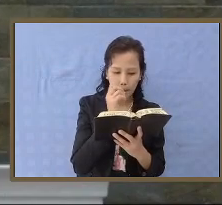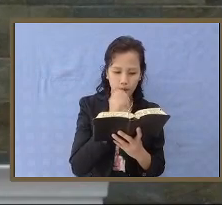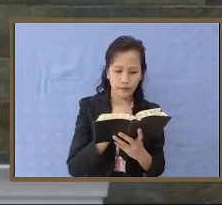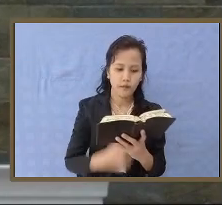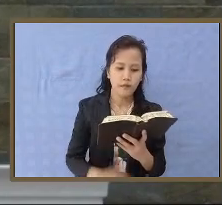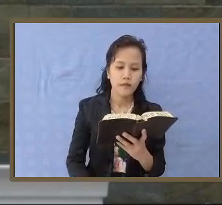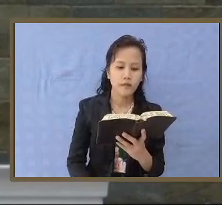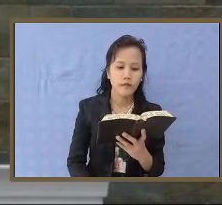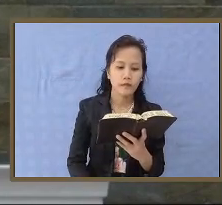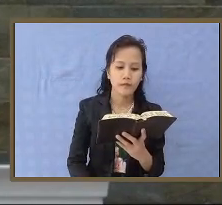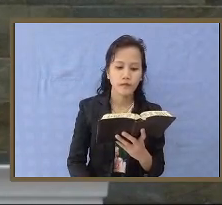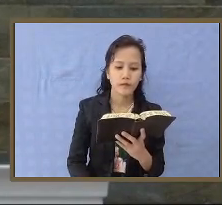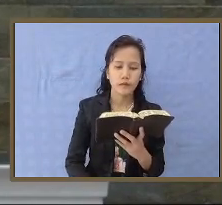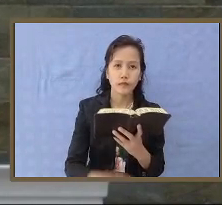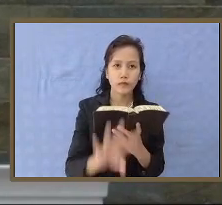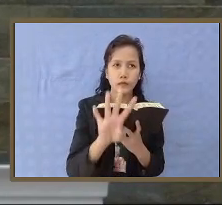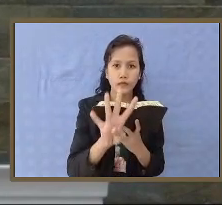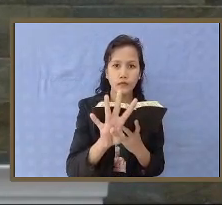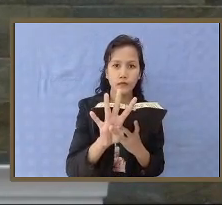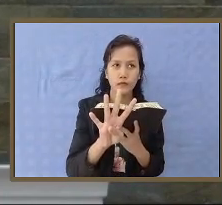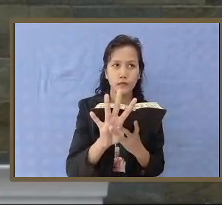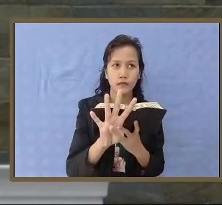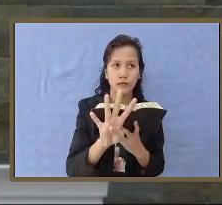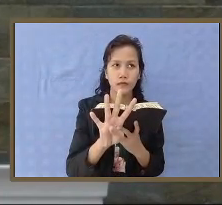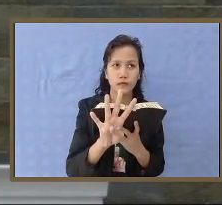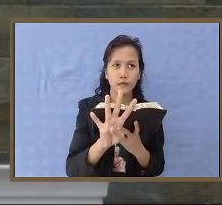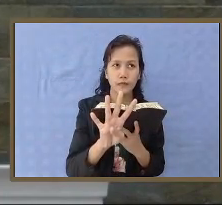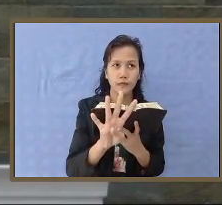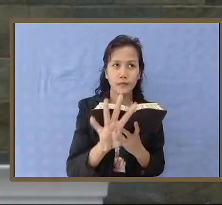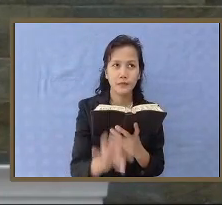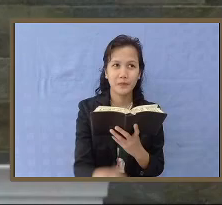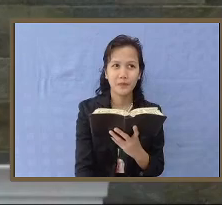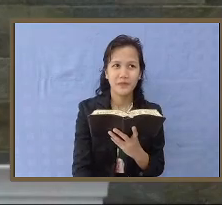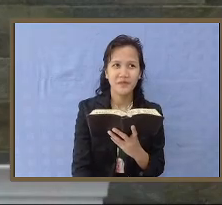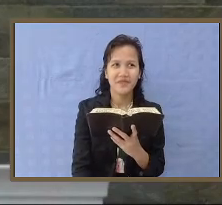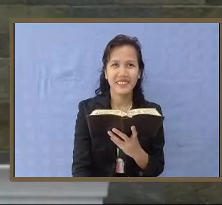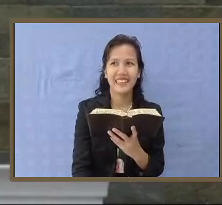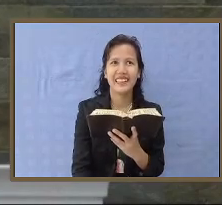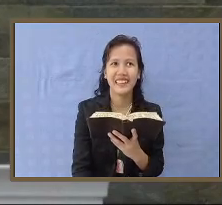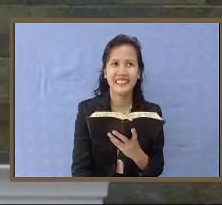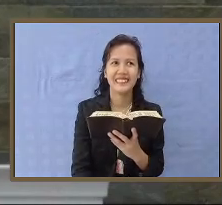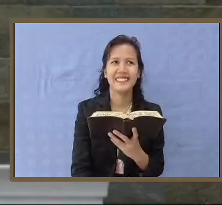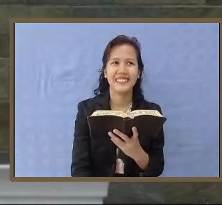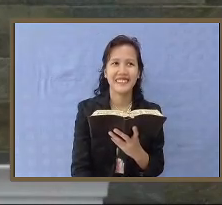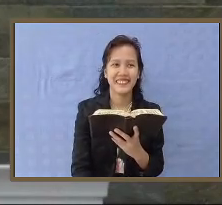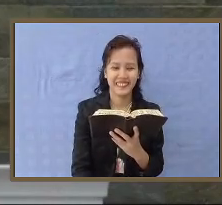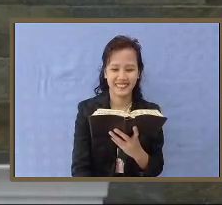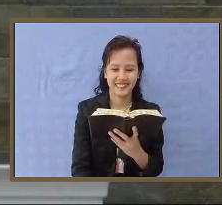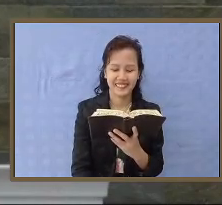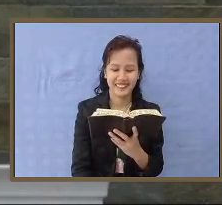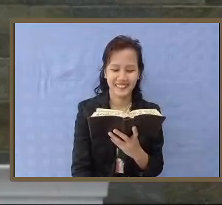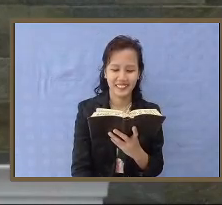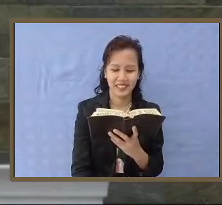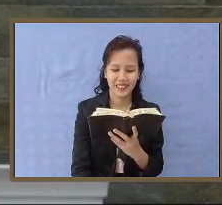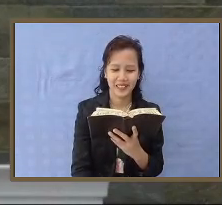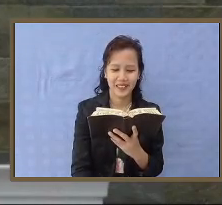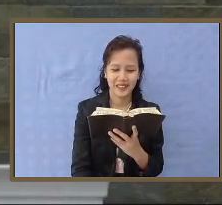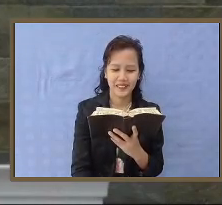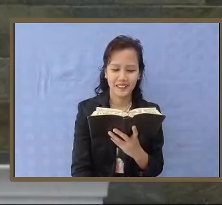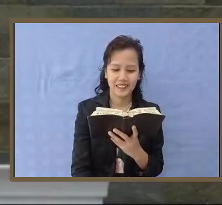man, so are children of the youth. Happy is the man that hath his quiver full of